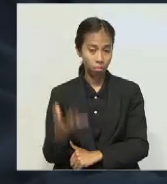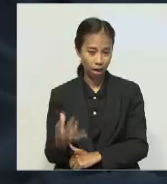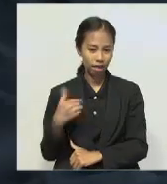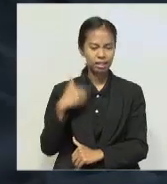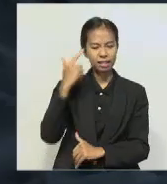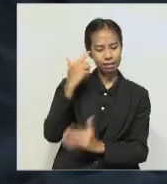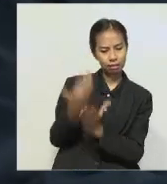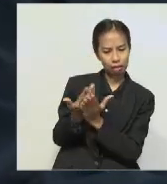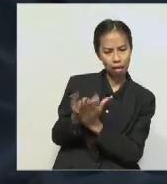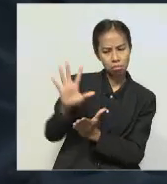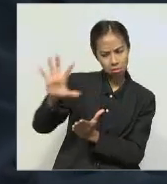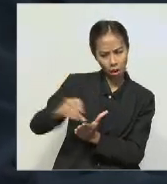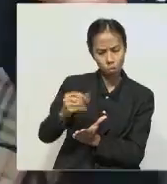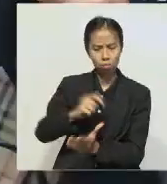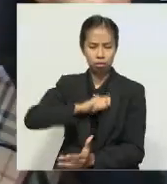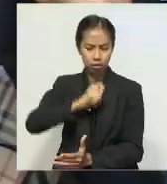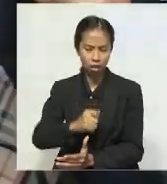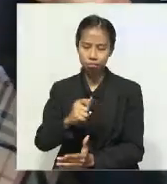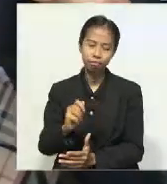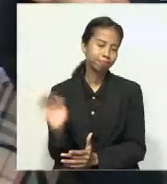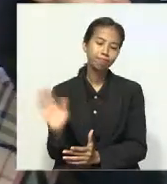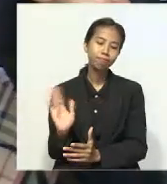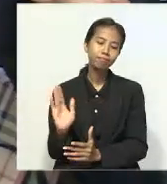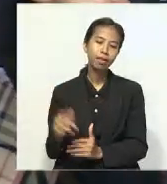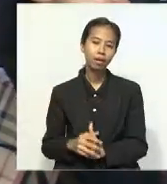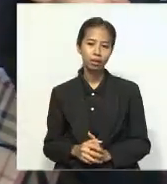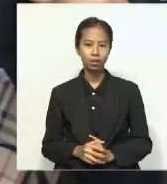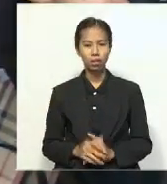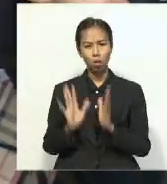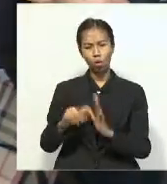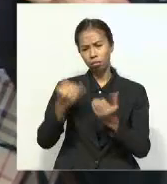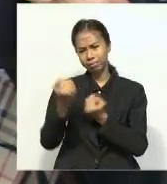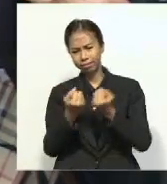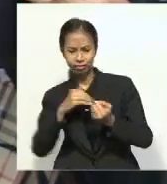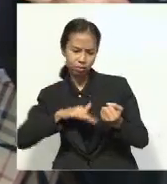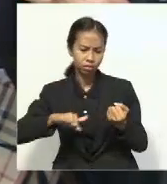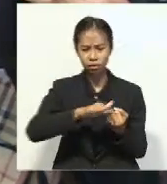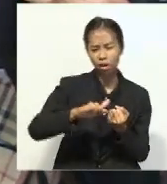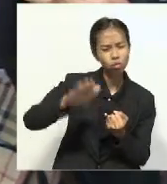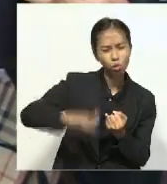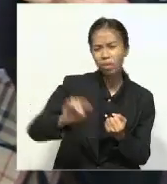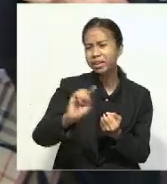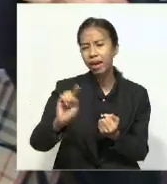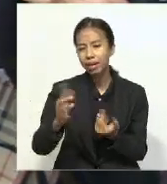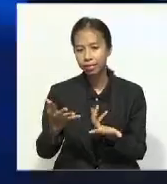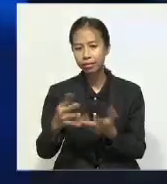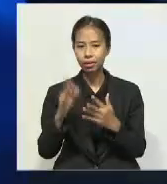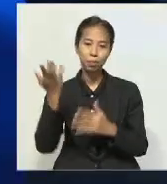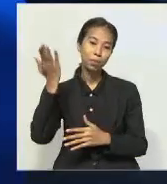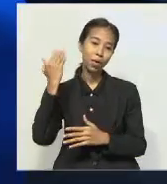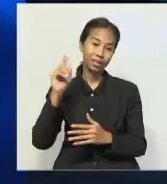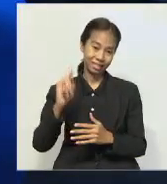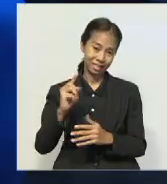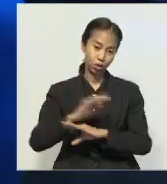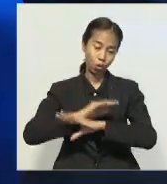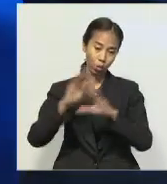จะไปจัดเก็บในช่วงนี้ก ็มันก็ไม่ อำนวยความสะดวกให้อ่ะ ก็ไม่มีที่จอดนะ ค่ะจากเดิมเนี่ยจะยกเว้นในช่วง3